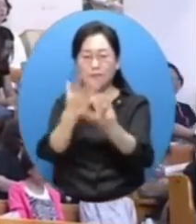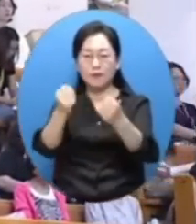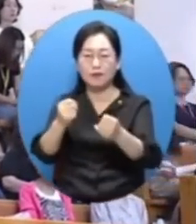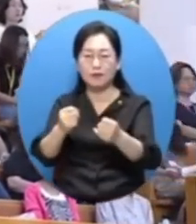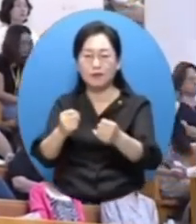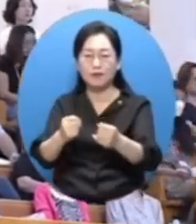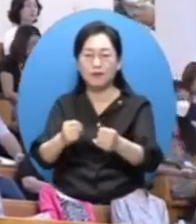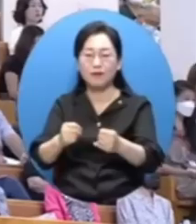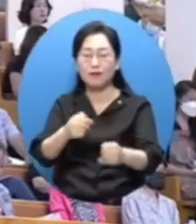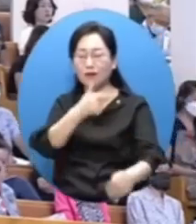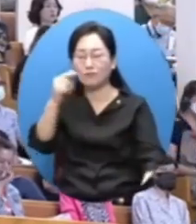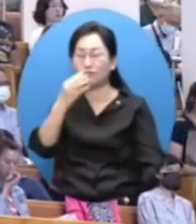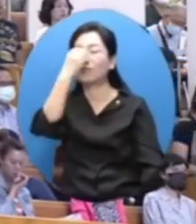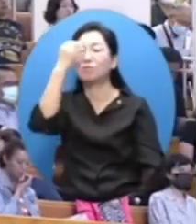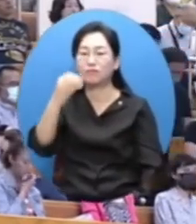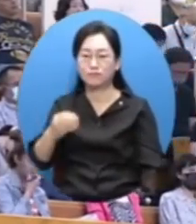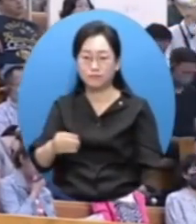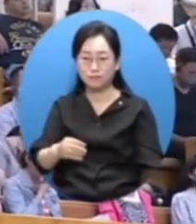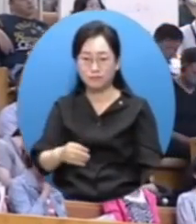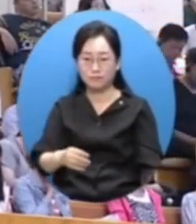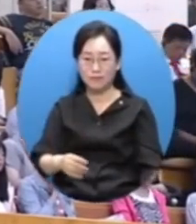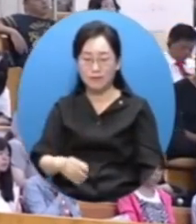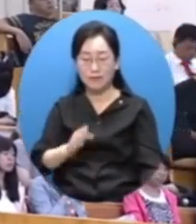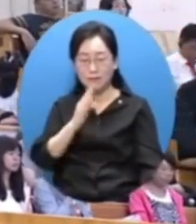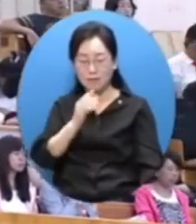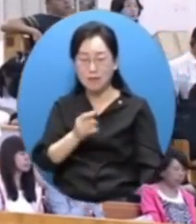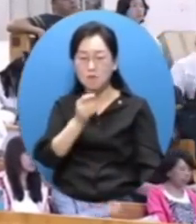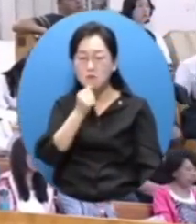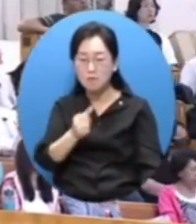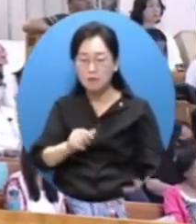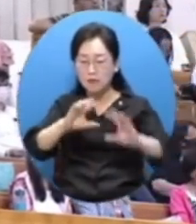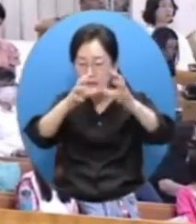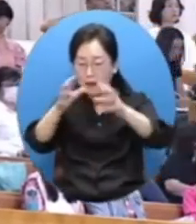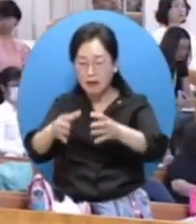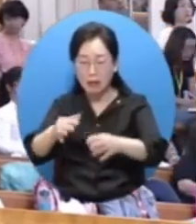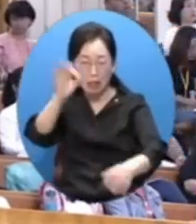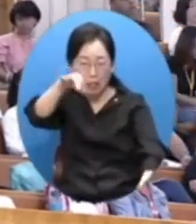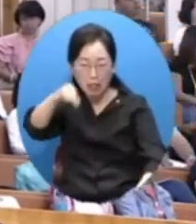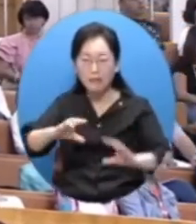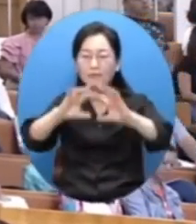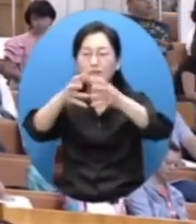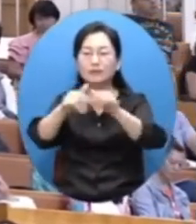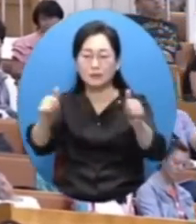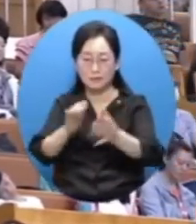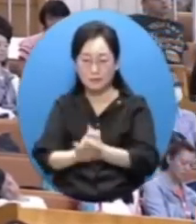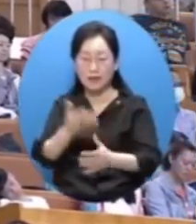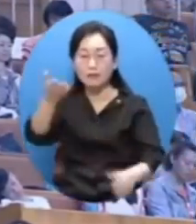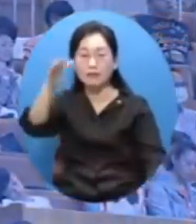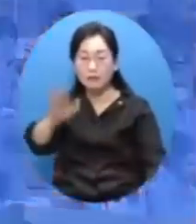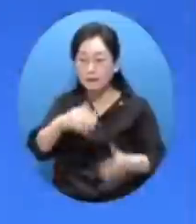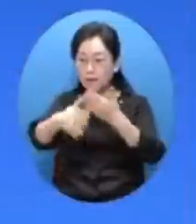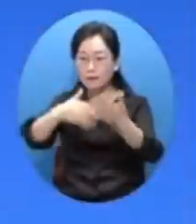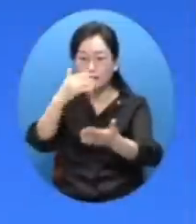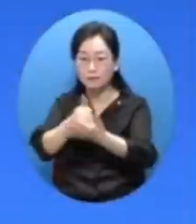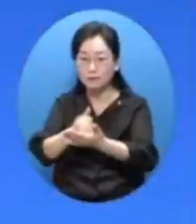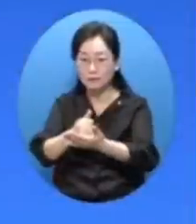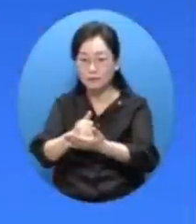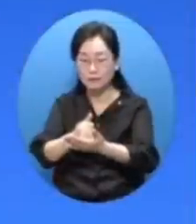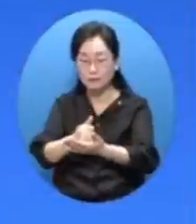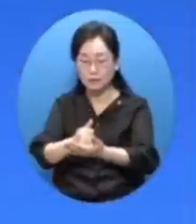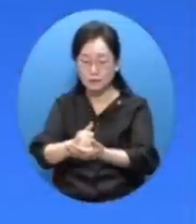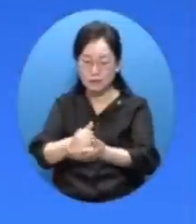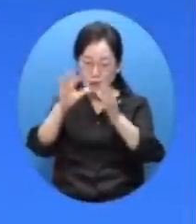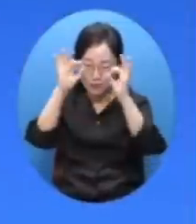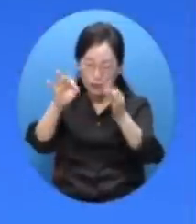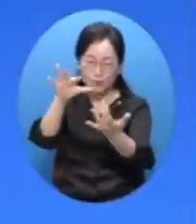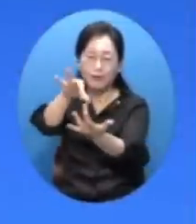고든 백성이었습니다. 민족 중에서 가장 작은 민족이었습니다. 보잘것없는 민족이었습니다. 그런데 하나님이 그들을